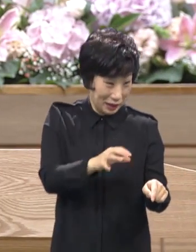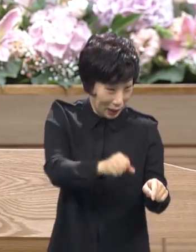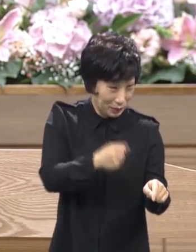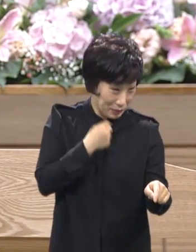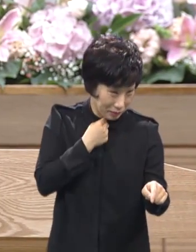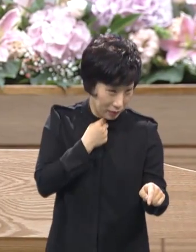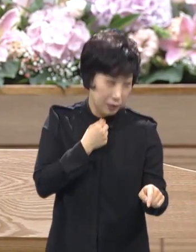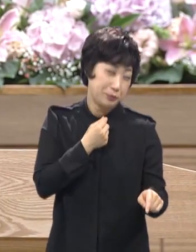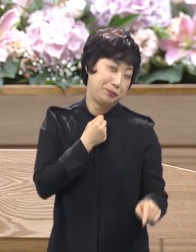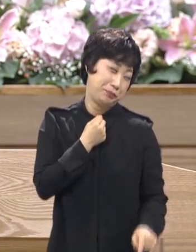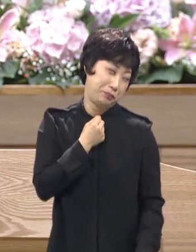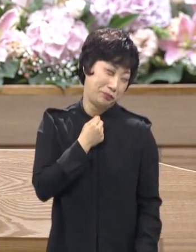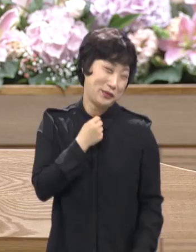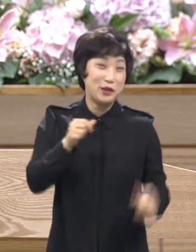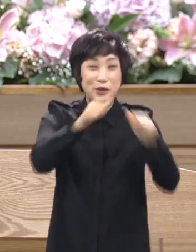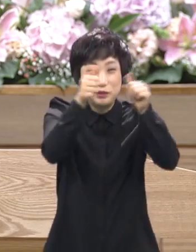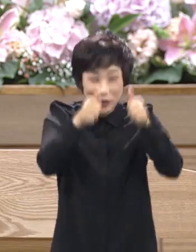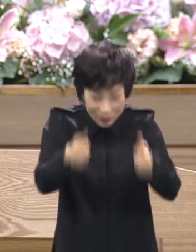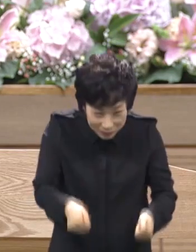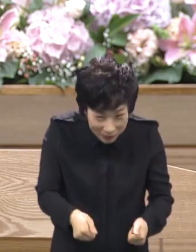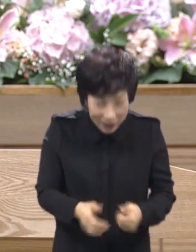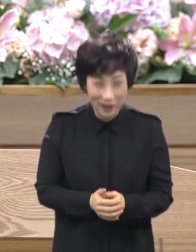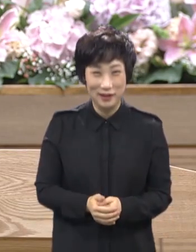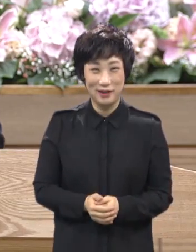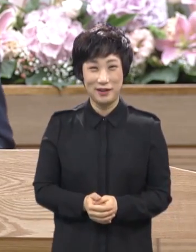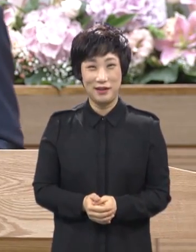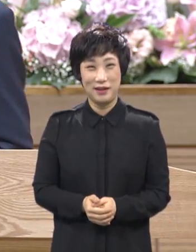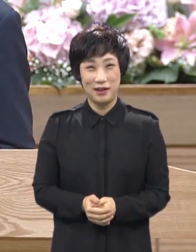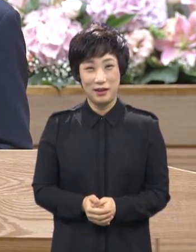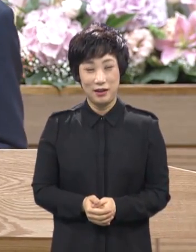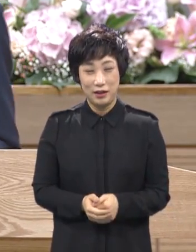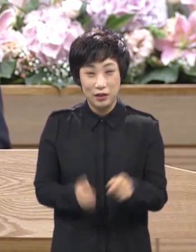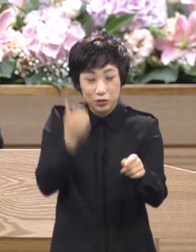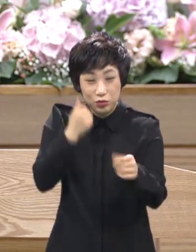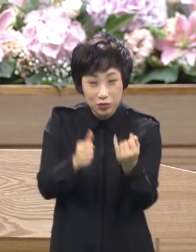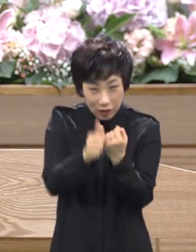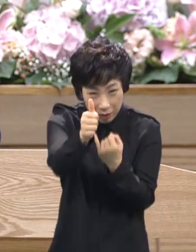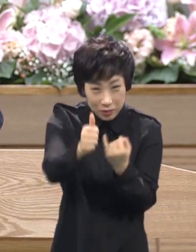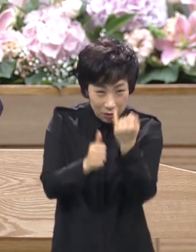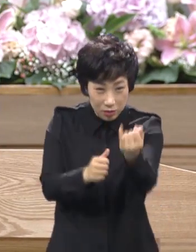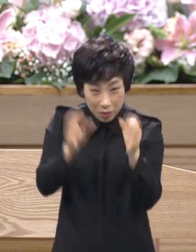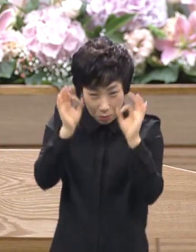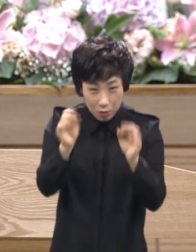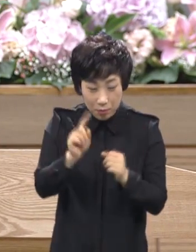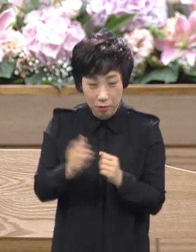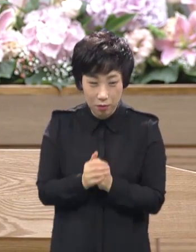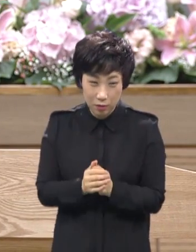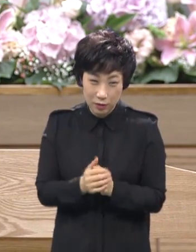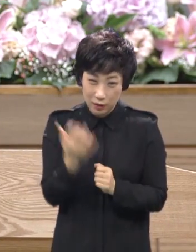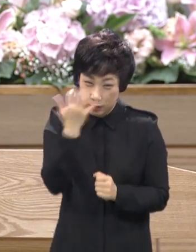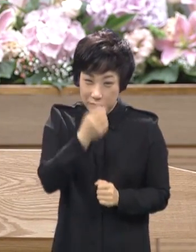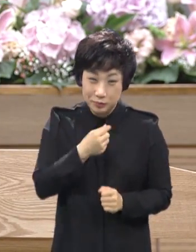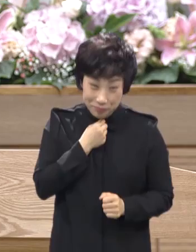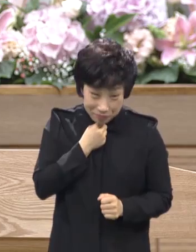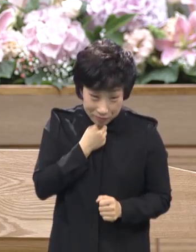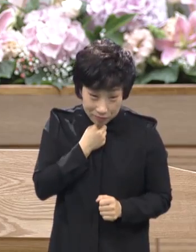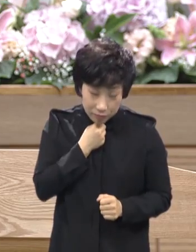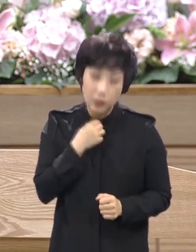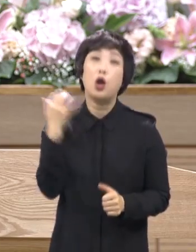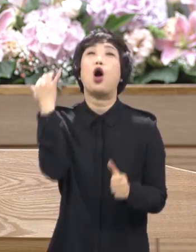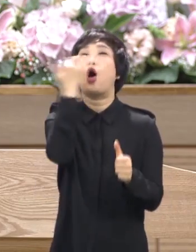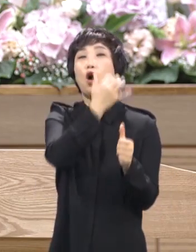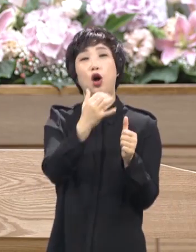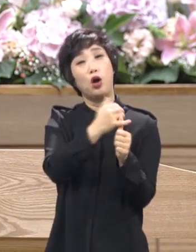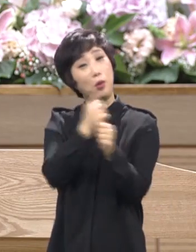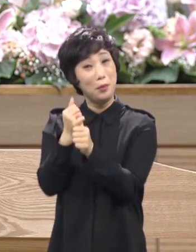내면 우상숭배요. 예, 남의 남자 여자를 보고 음욕을 품은 가늠한